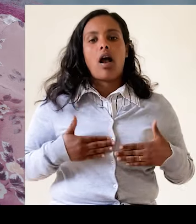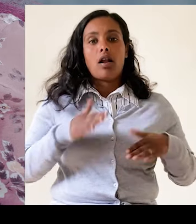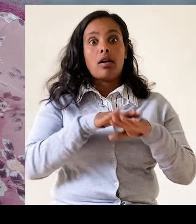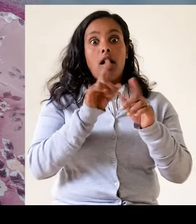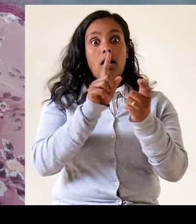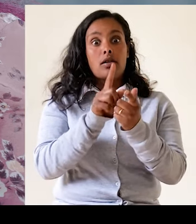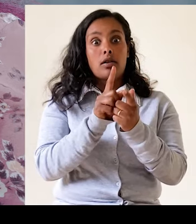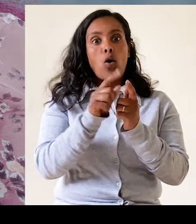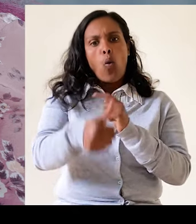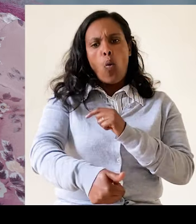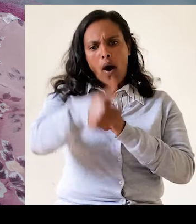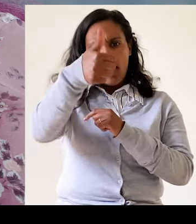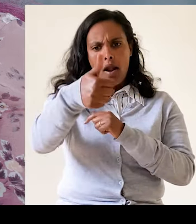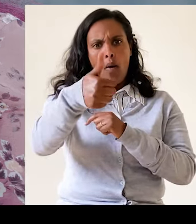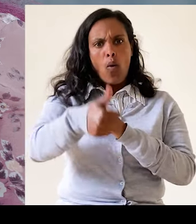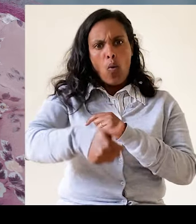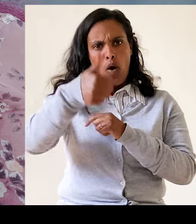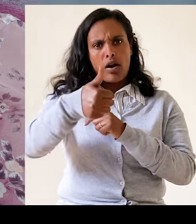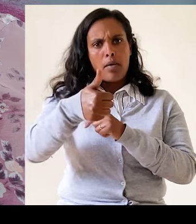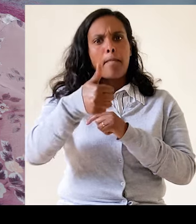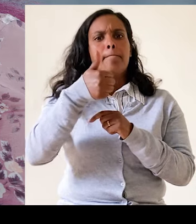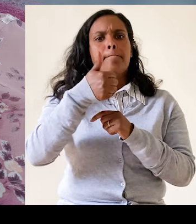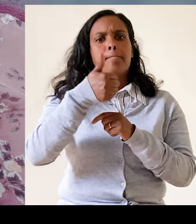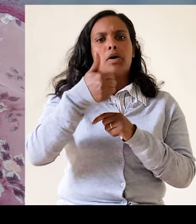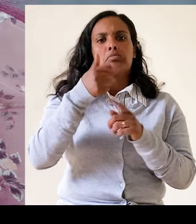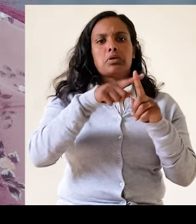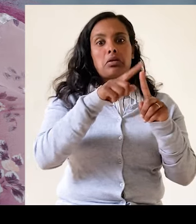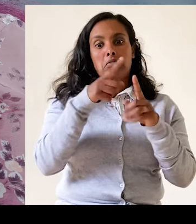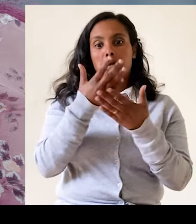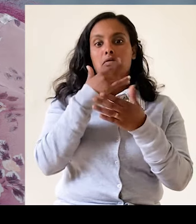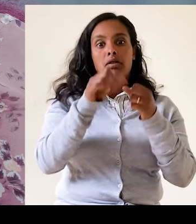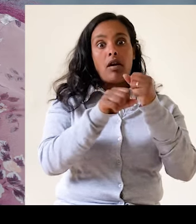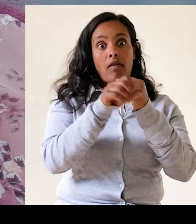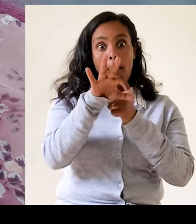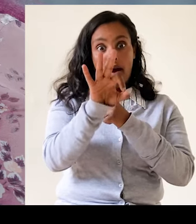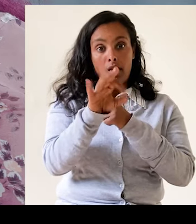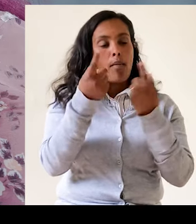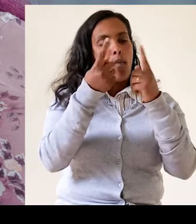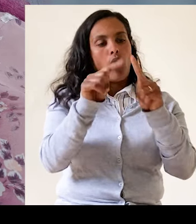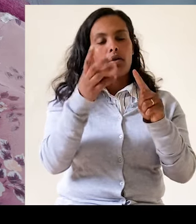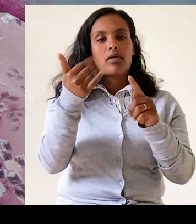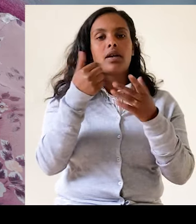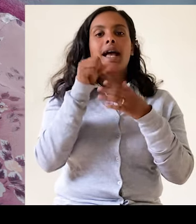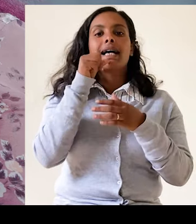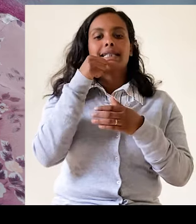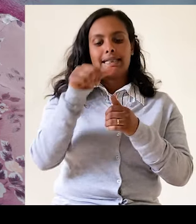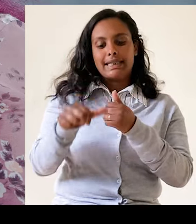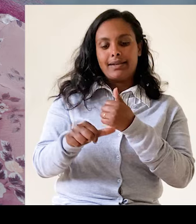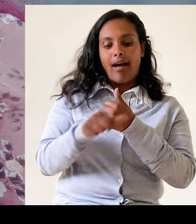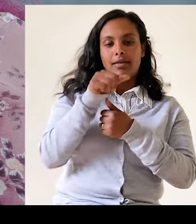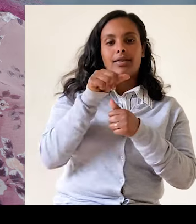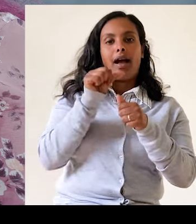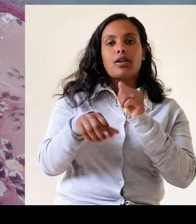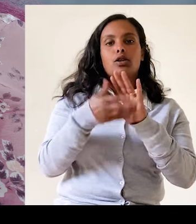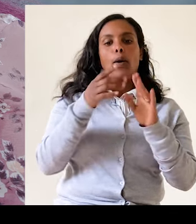አካል ጋርም ዋናዋ ጋርም አዳነች አበቤንም ለማግኘት ሞከርኩኝ። የአሲድ ጥቃት ደርሶብኝ